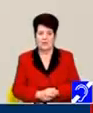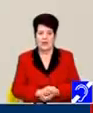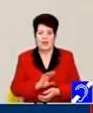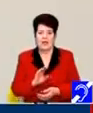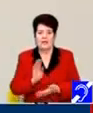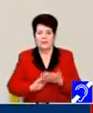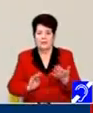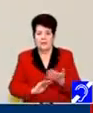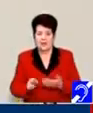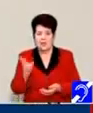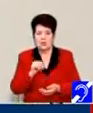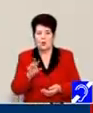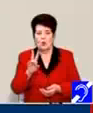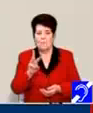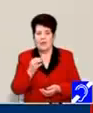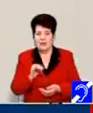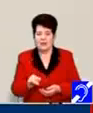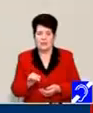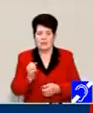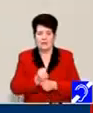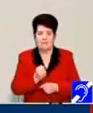descrie domeniul și ideea sa de afacere,